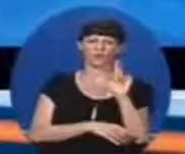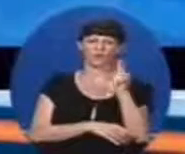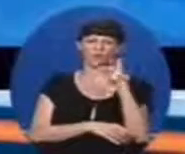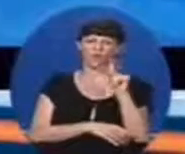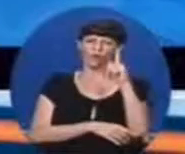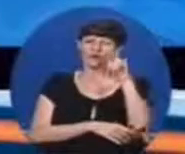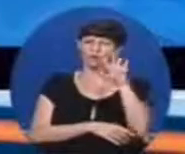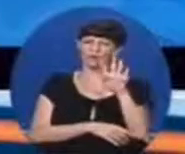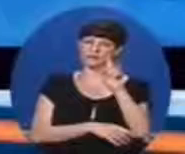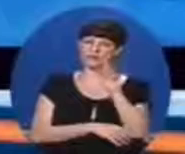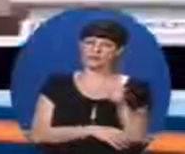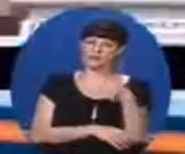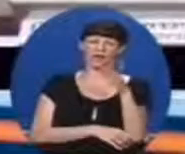שהמשטרה,